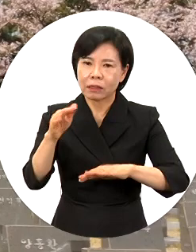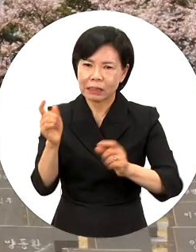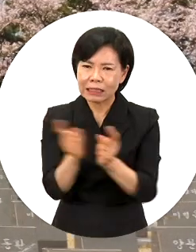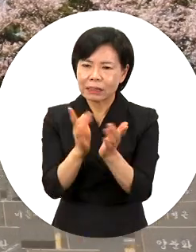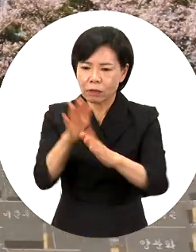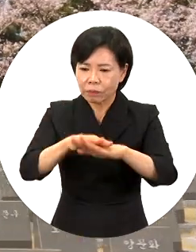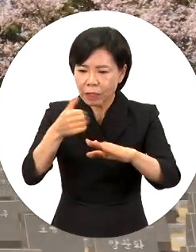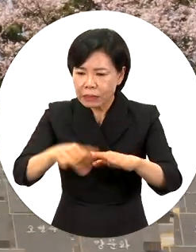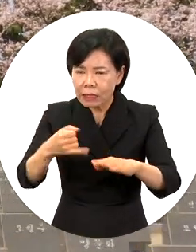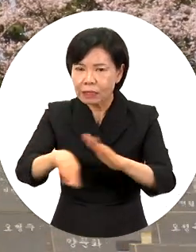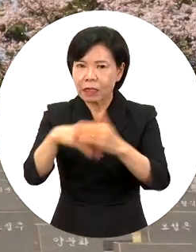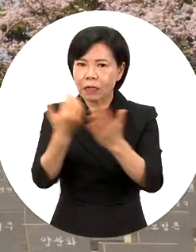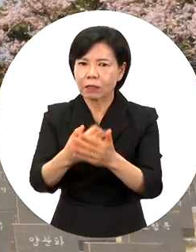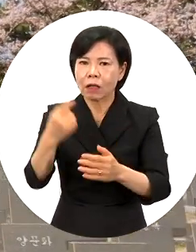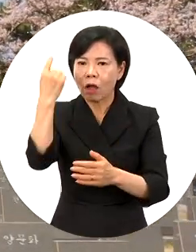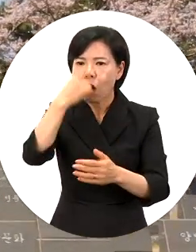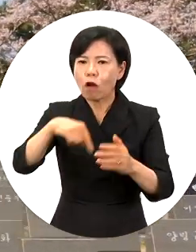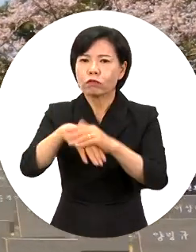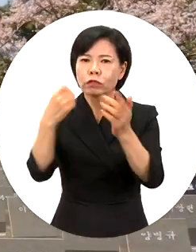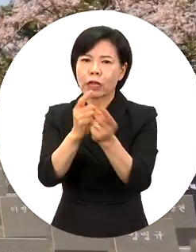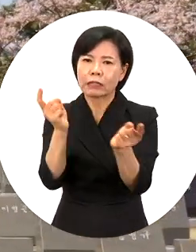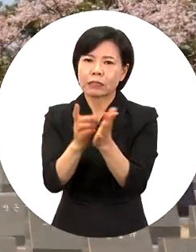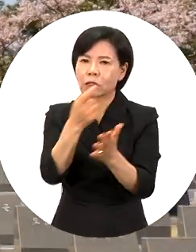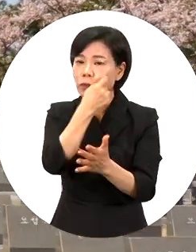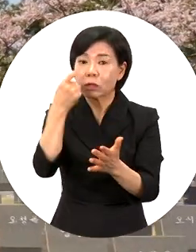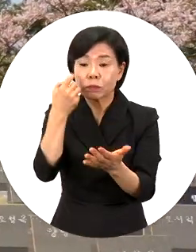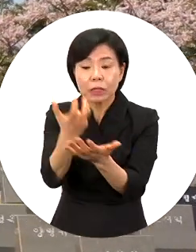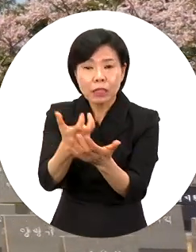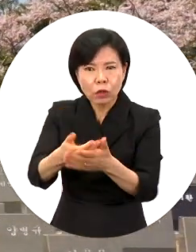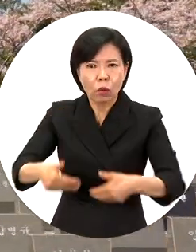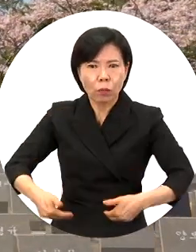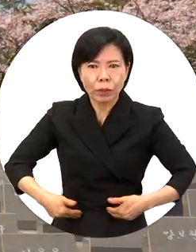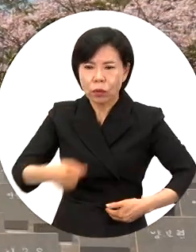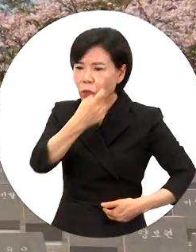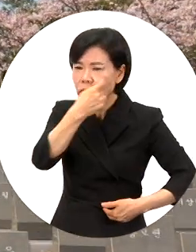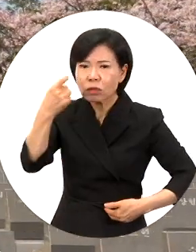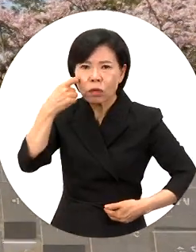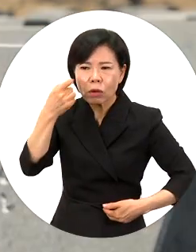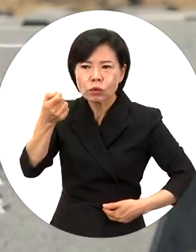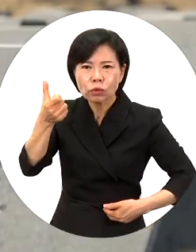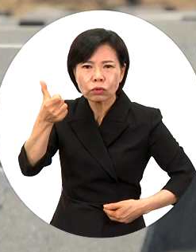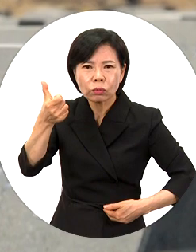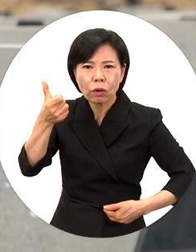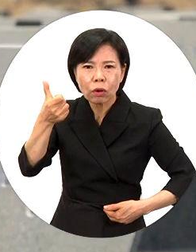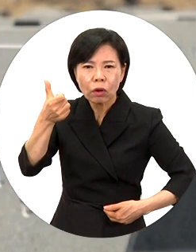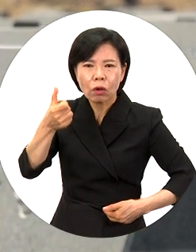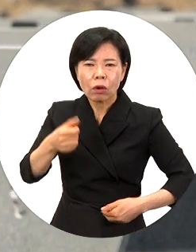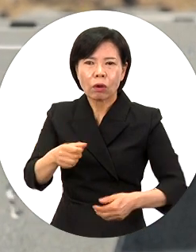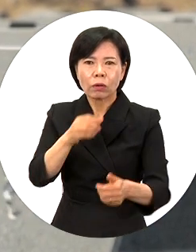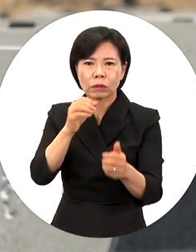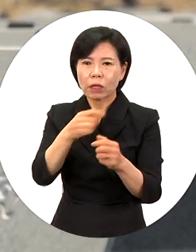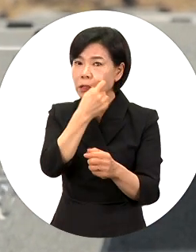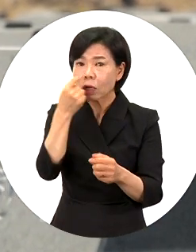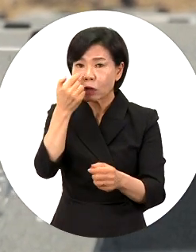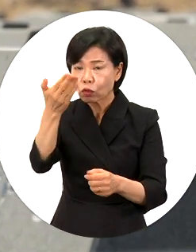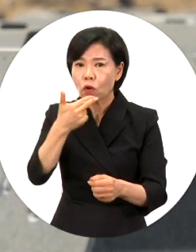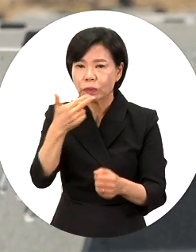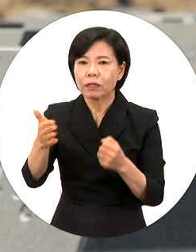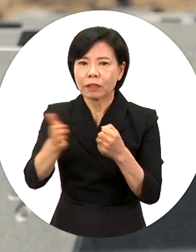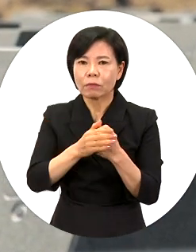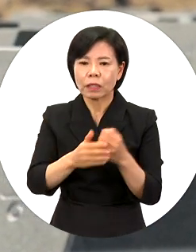결정을 위해 희생자와 신분관계를 소명할 수 있는 증빙자료는 증거의 진실성을 객관적으로 담보해야